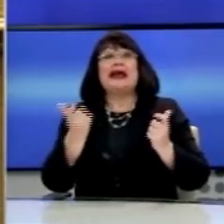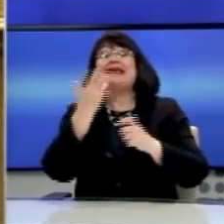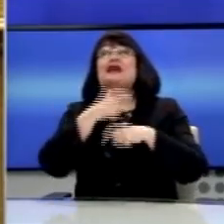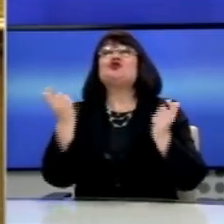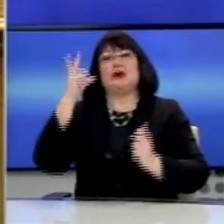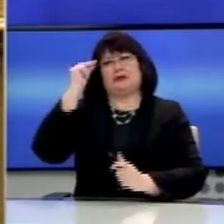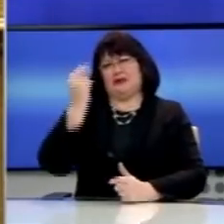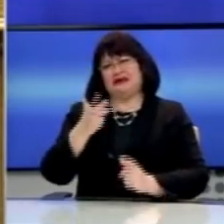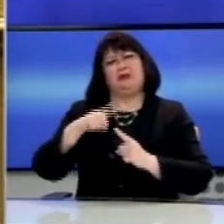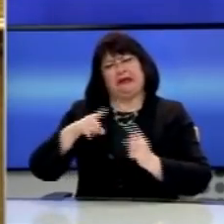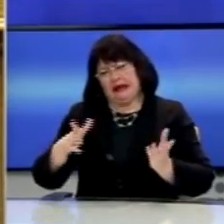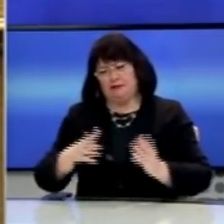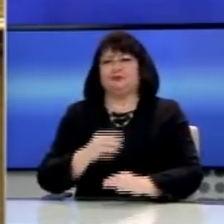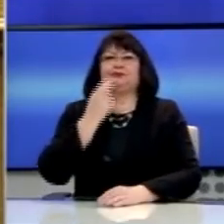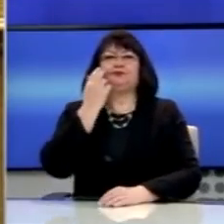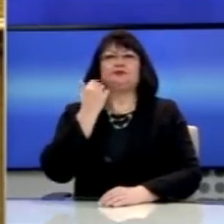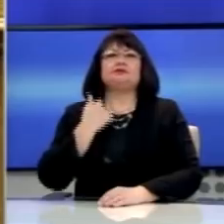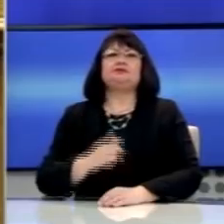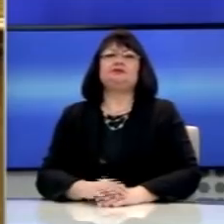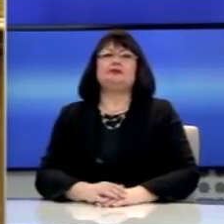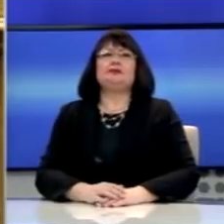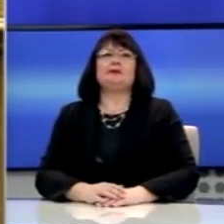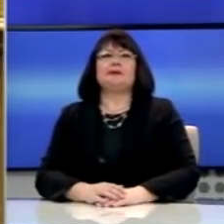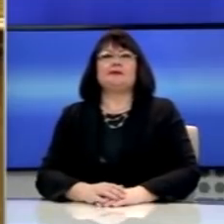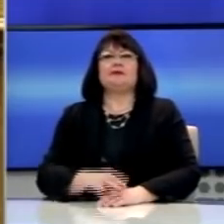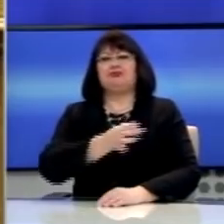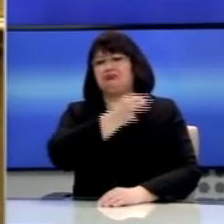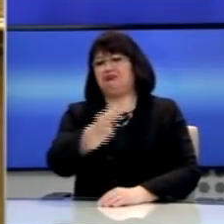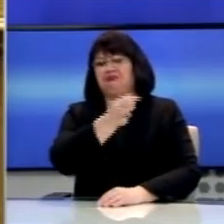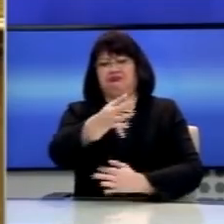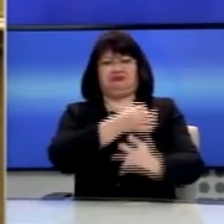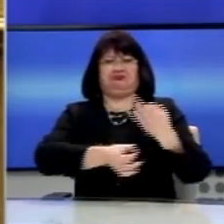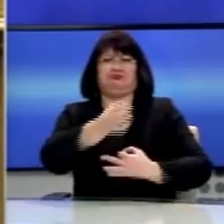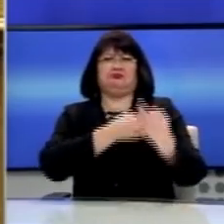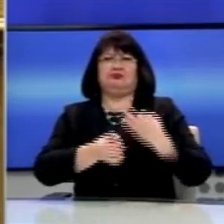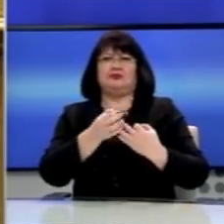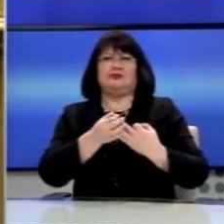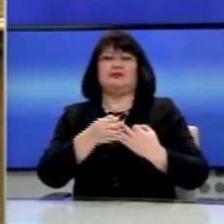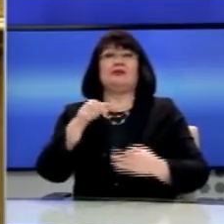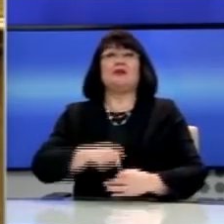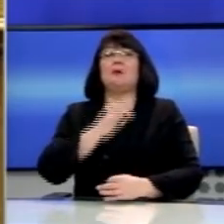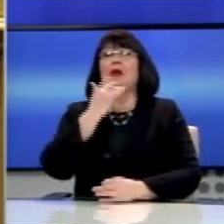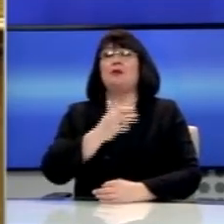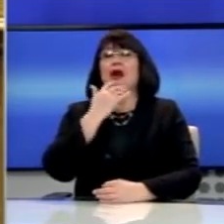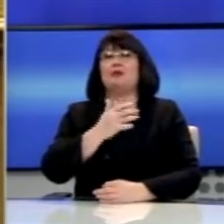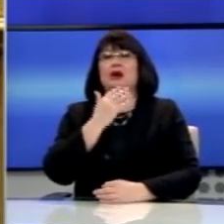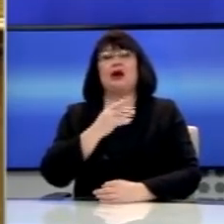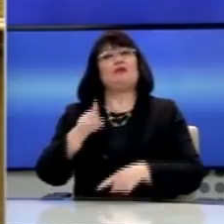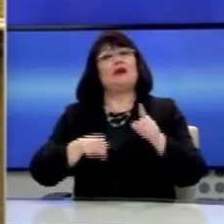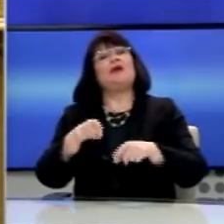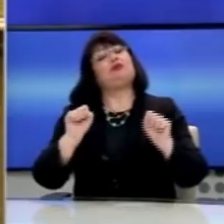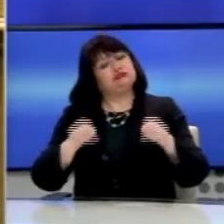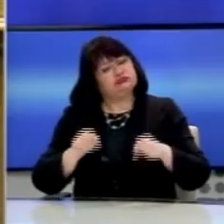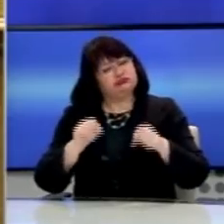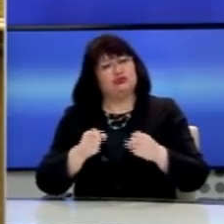σχολές. Αυτά μπορεί να τα λέτε βέβαια σε άλλους εδώ μέσα που ούτε στα λόγια αμφισβητούν αυτό